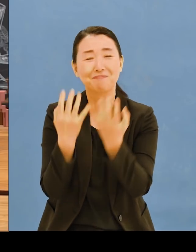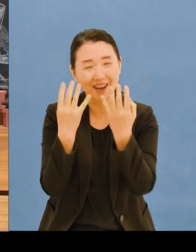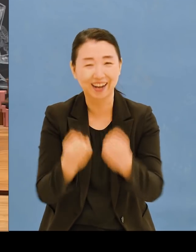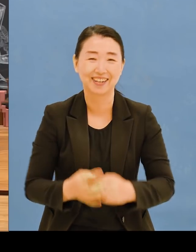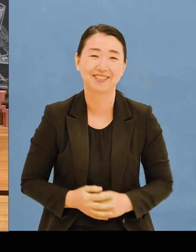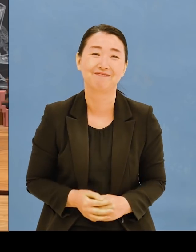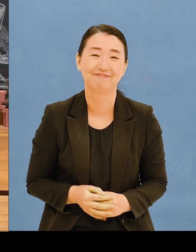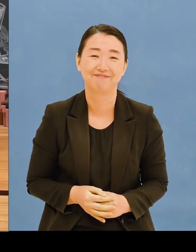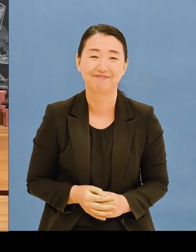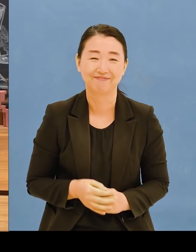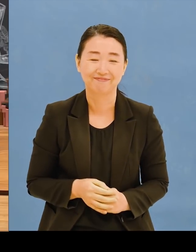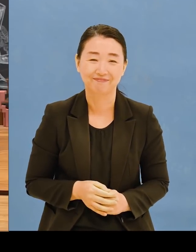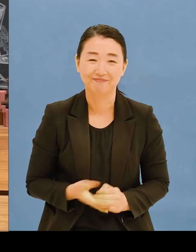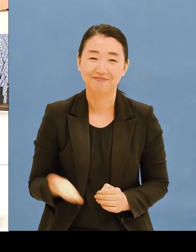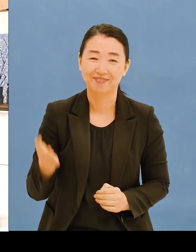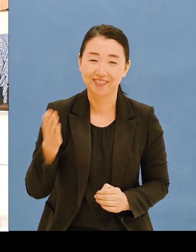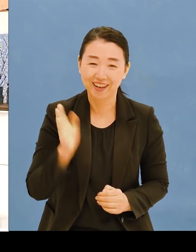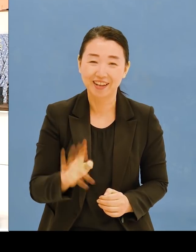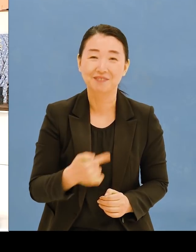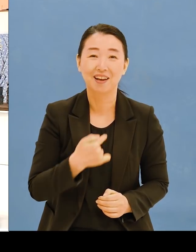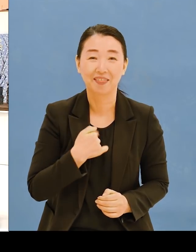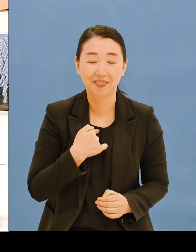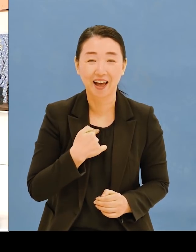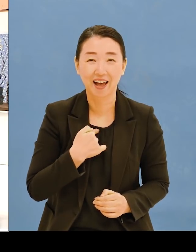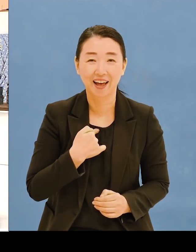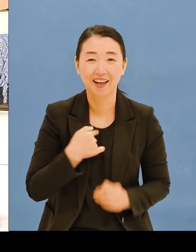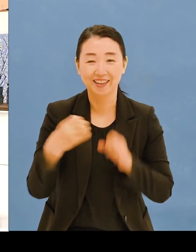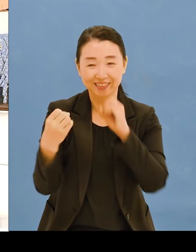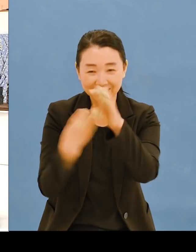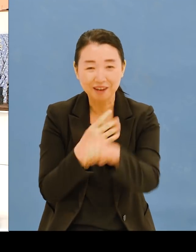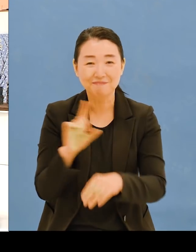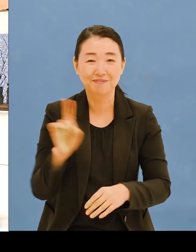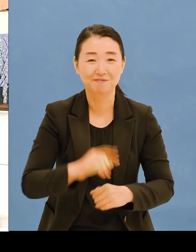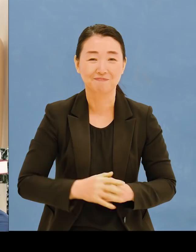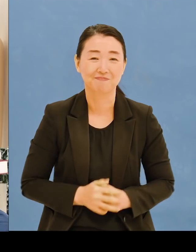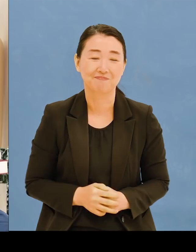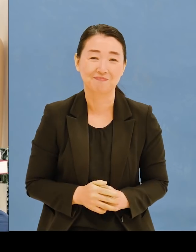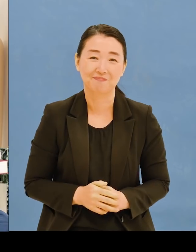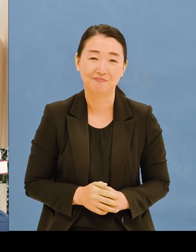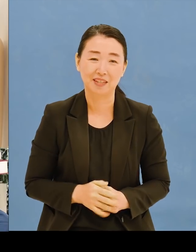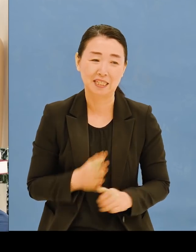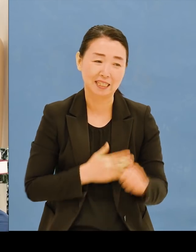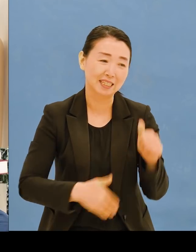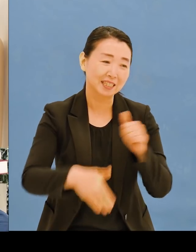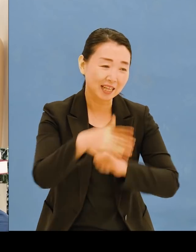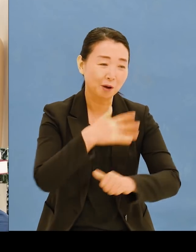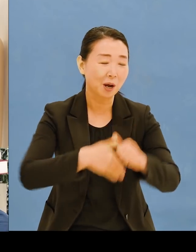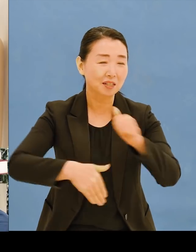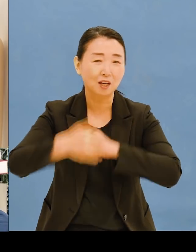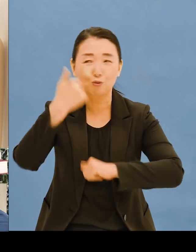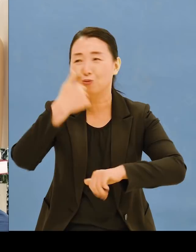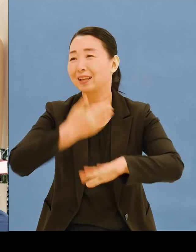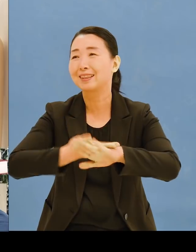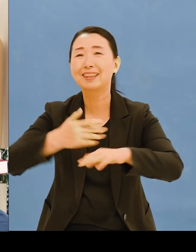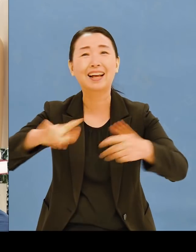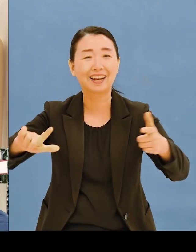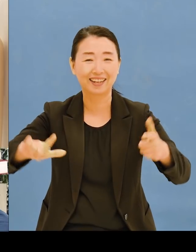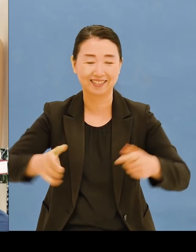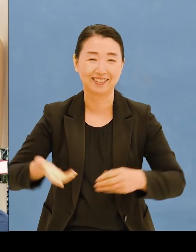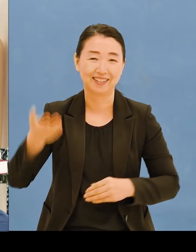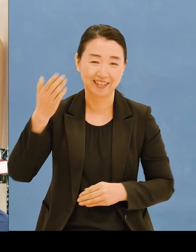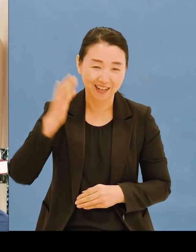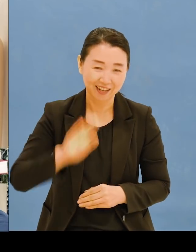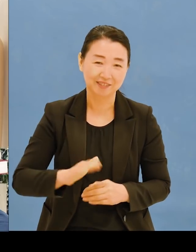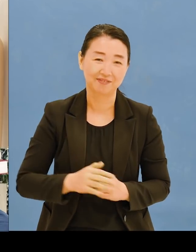네네네. 많이 있고요. 많죠. 네. 네, 그런데 저는 이제 그렇게 뭐라고 이야기를 해요. 네. 사실은 상황은 누구마다 다 다르거든요. 네네,